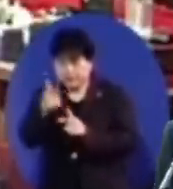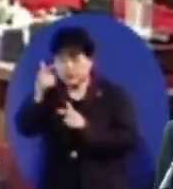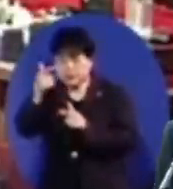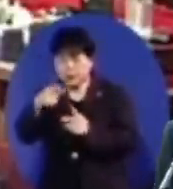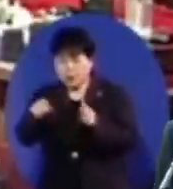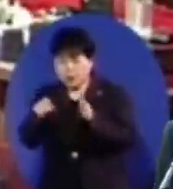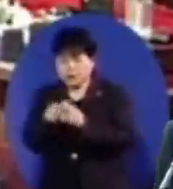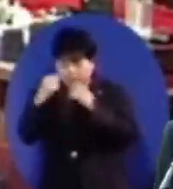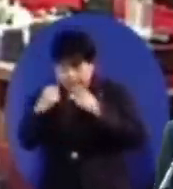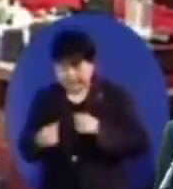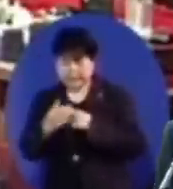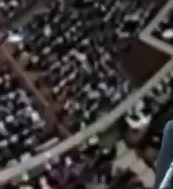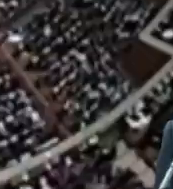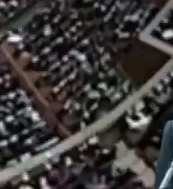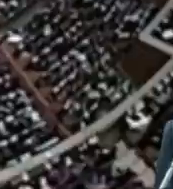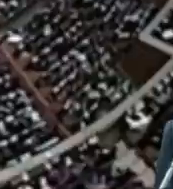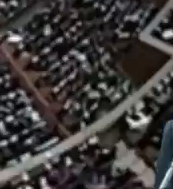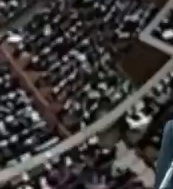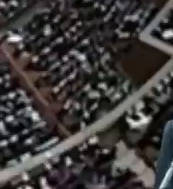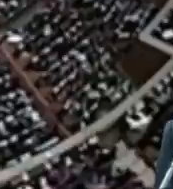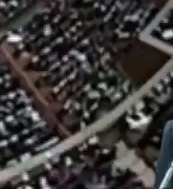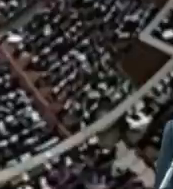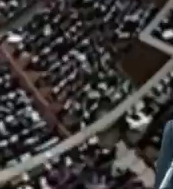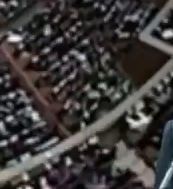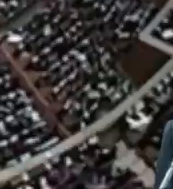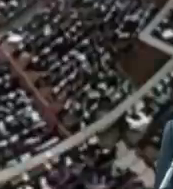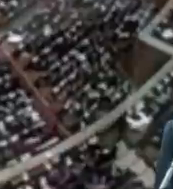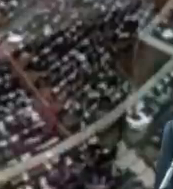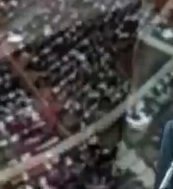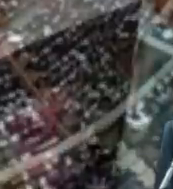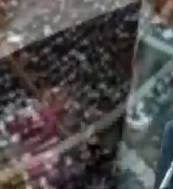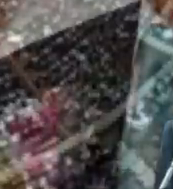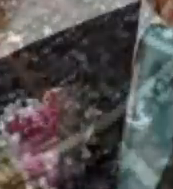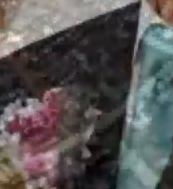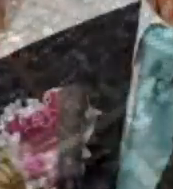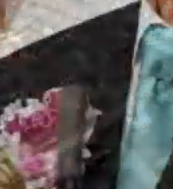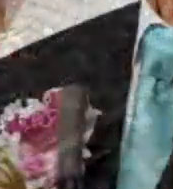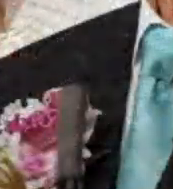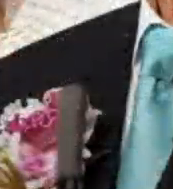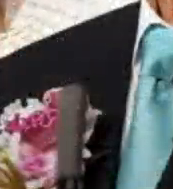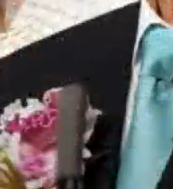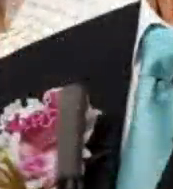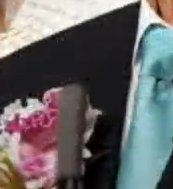예수님 위해서 살게 도와주시옵소서. 예수님 이름으로 기도합니다. 아멘.